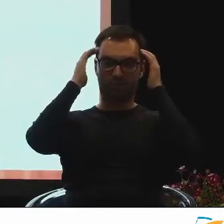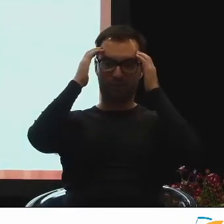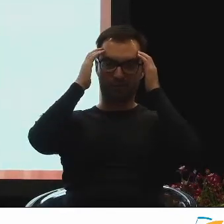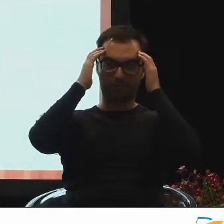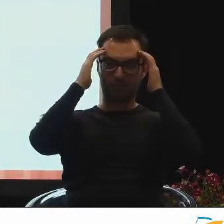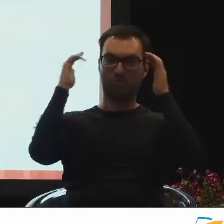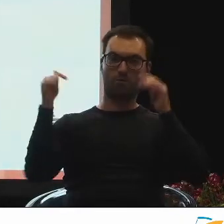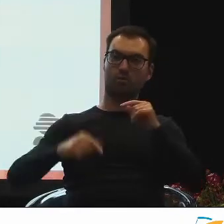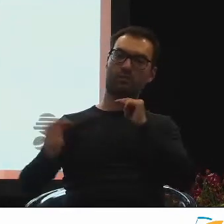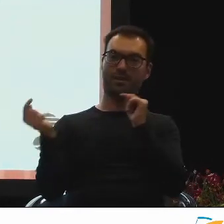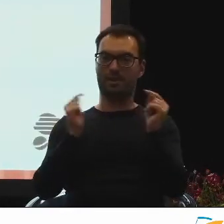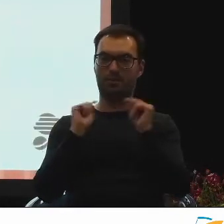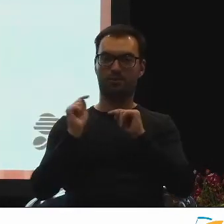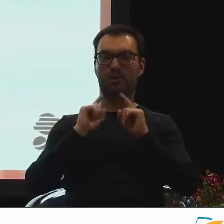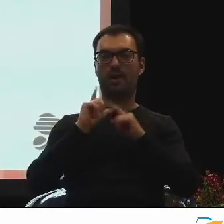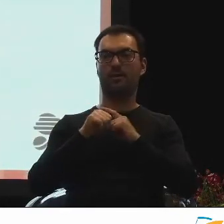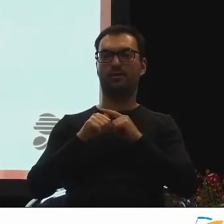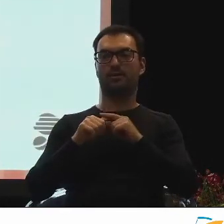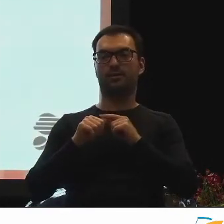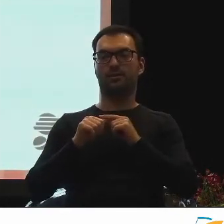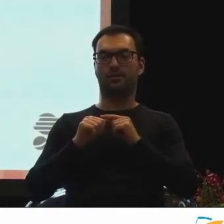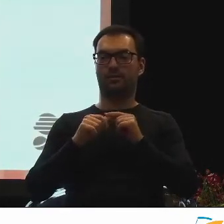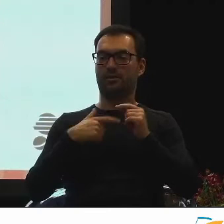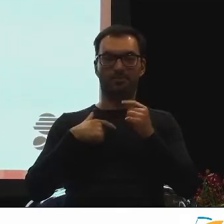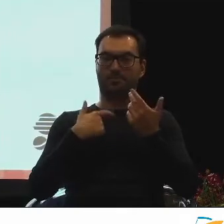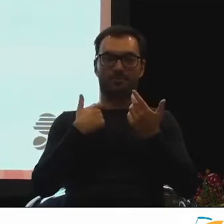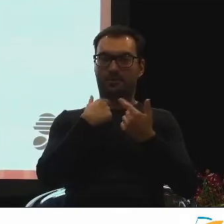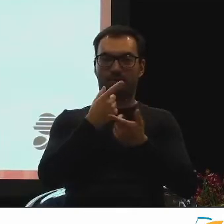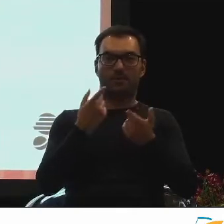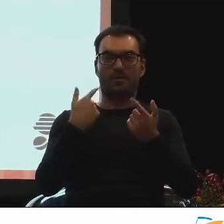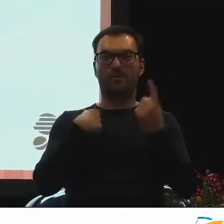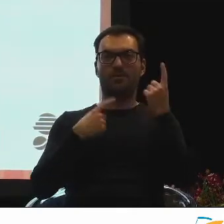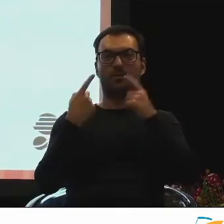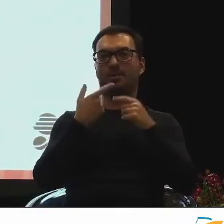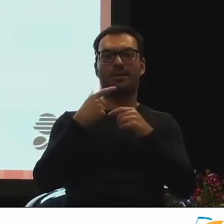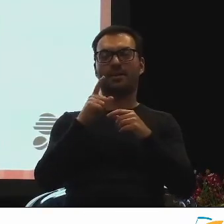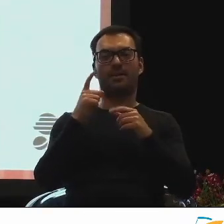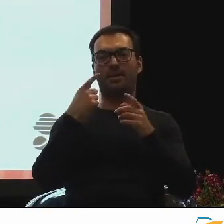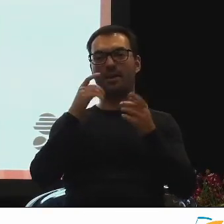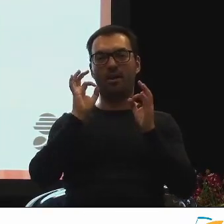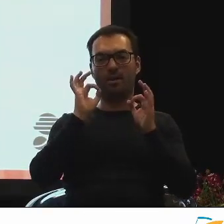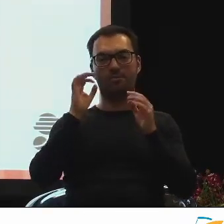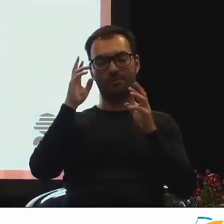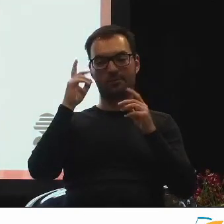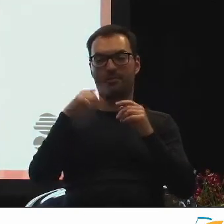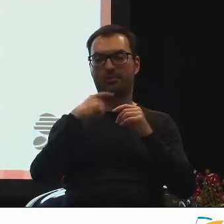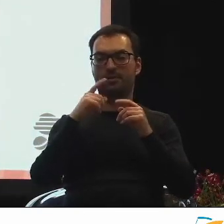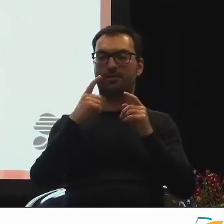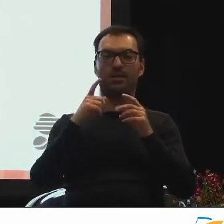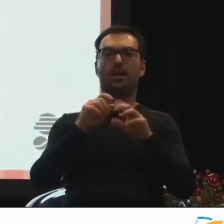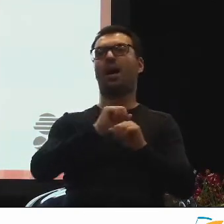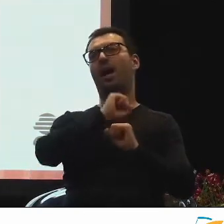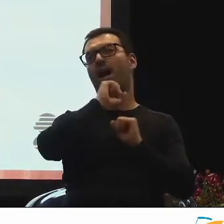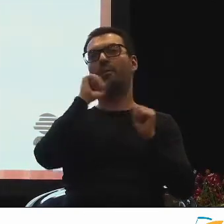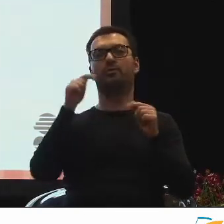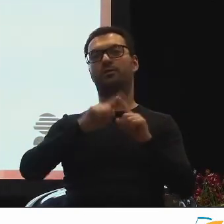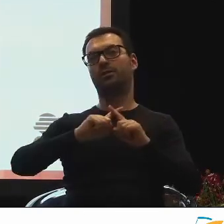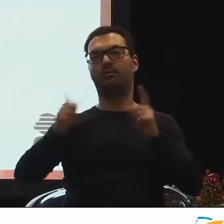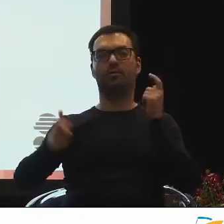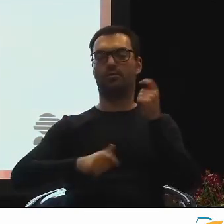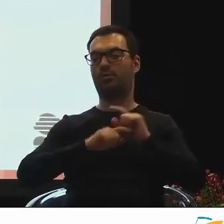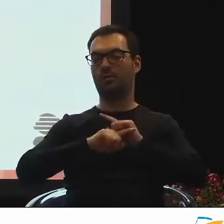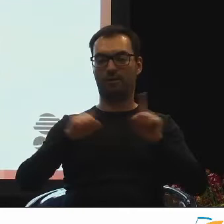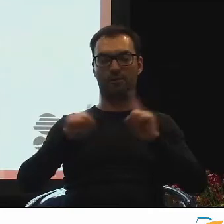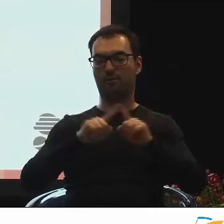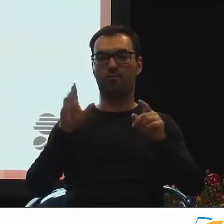świadomi, o czym powinniśmy dyskutować. Natomiast nie powiem, uważam, że byłoby to nierozsądne z mojej strony powiedzieć, a absolutnie tutaj nie możemy tego